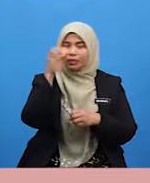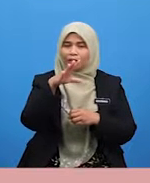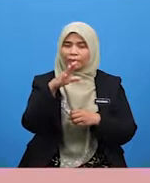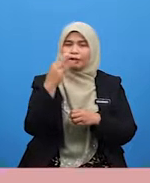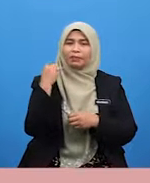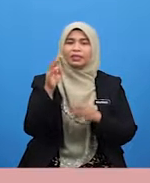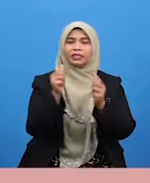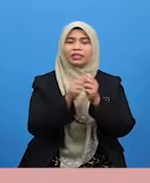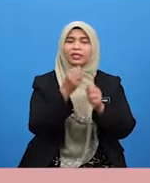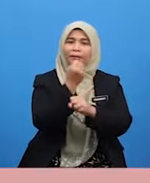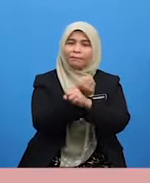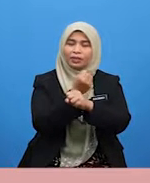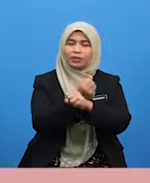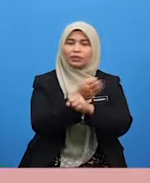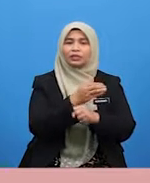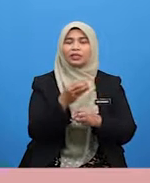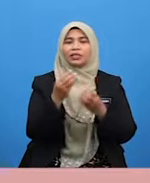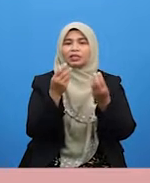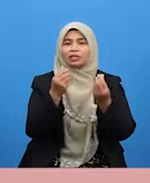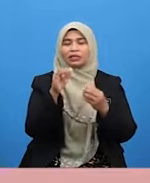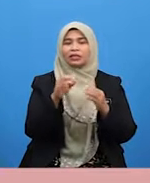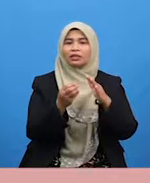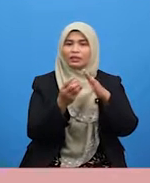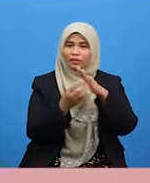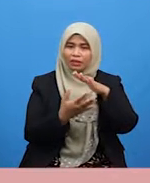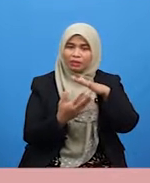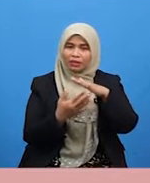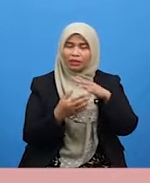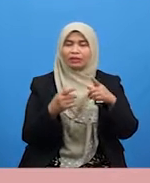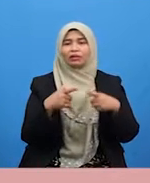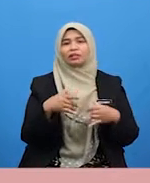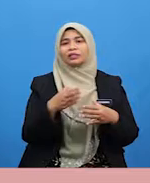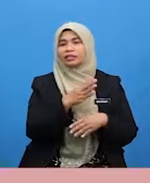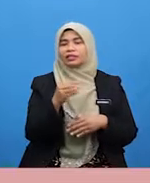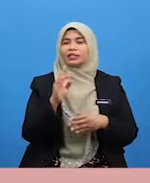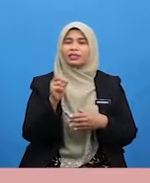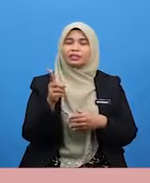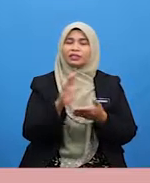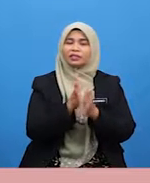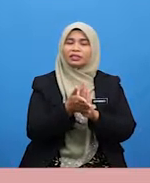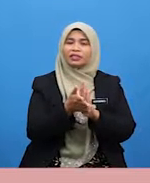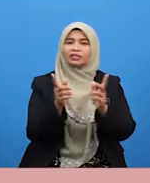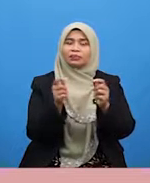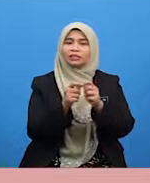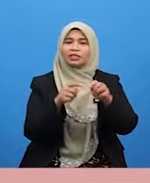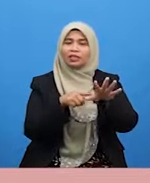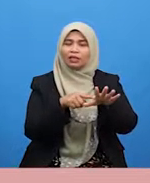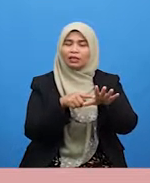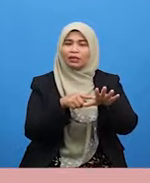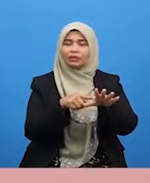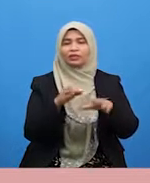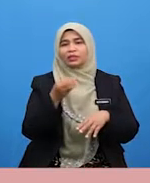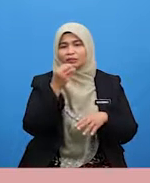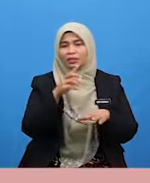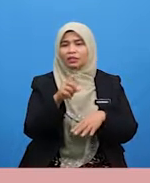mereka dengan batu dari tanah yang terbakar. Lalu dia menjadikan mereka seperti daun-daun yang dimakan